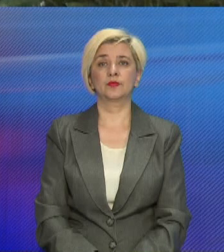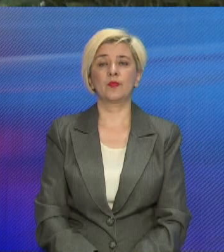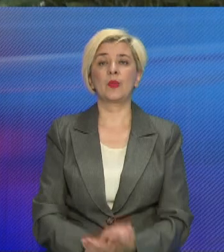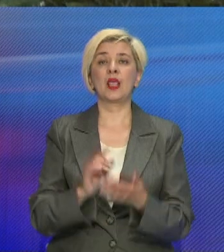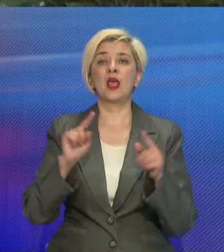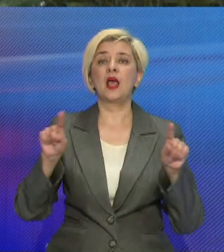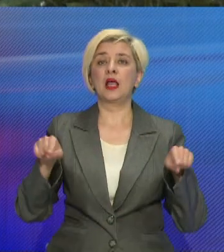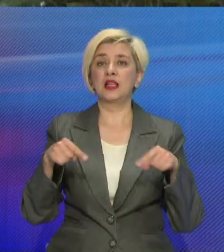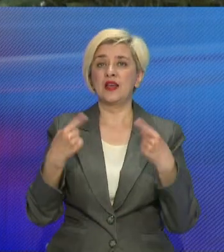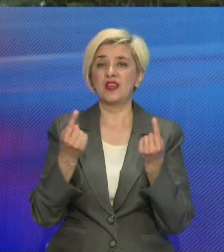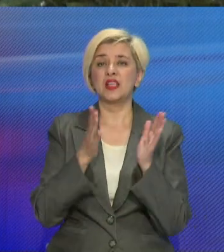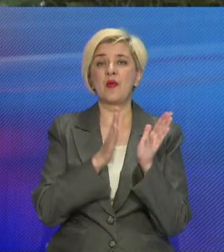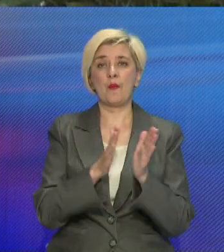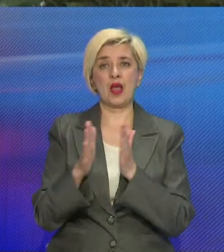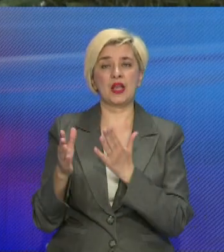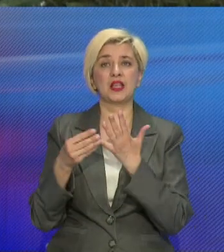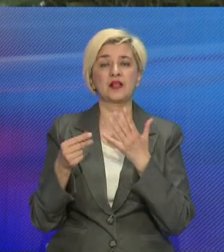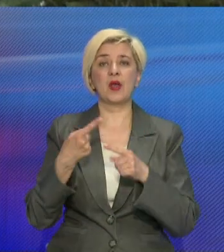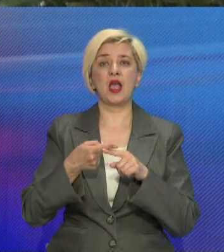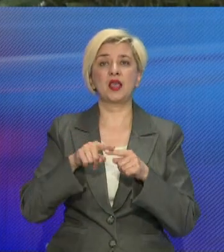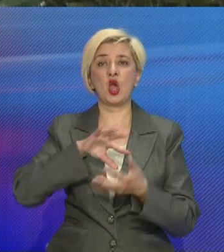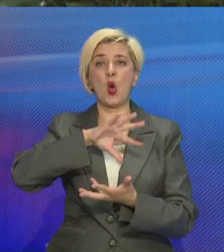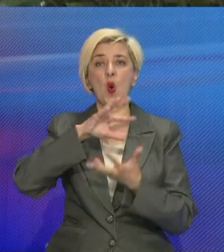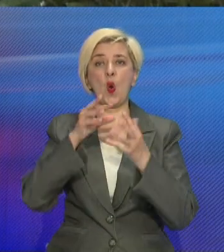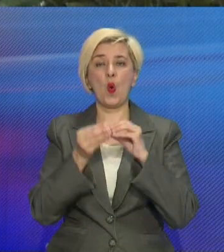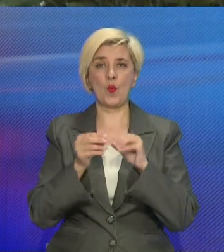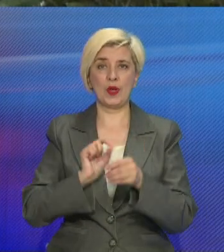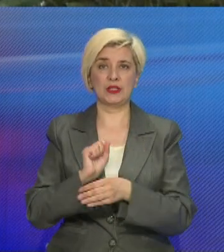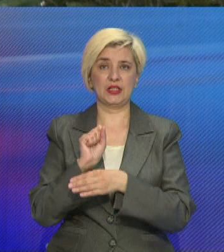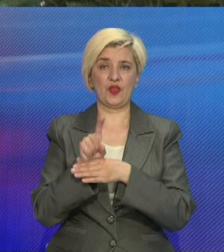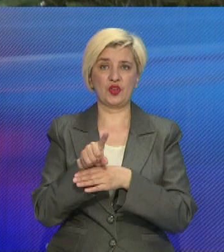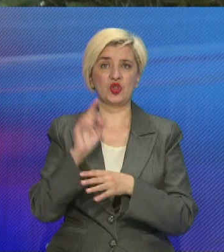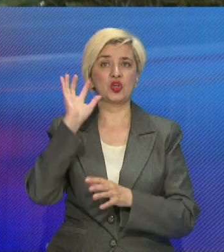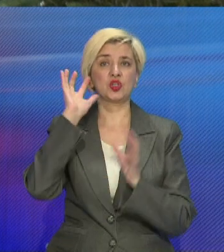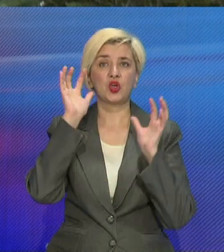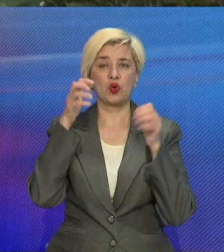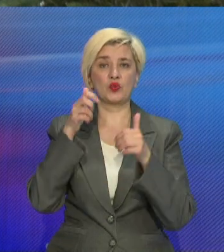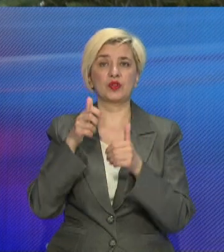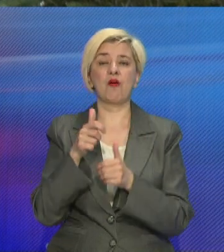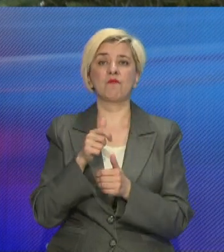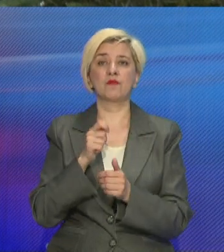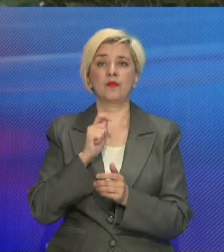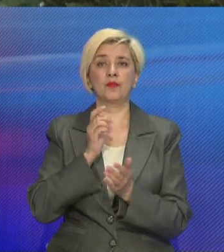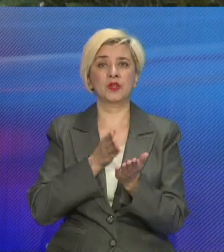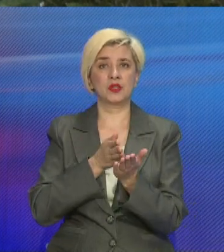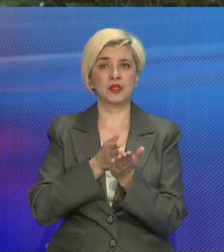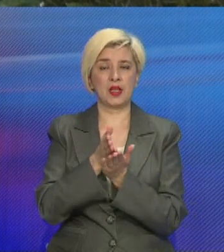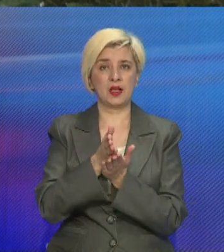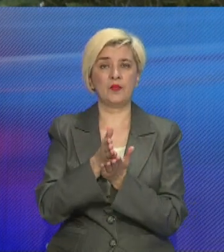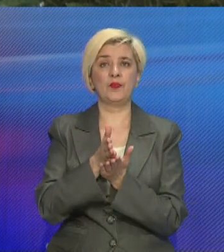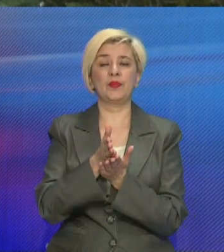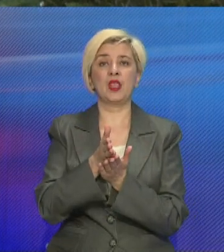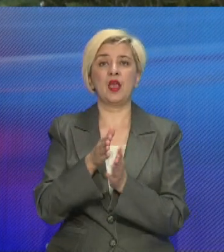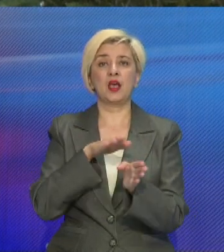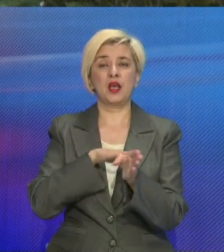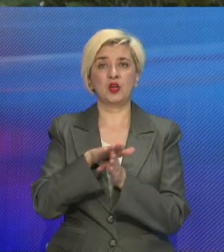Наведение порядка на земле – это комплексная задача, это серьезно поставленные цели. Они